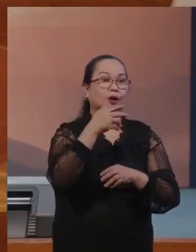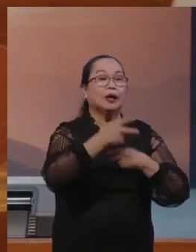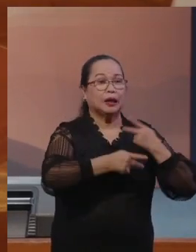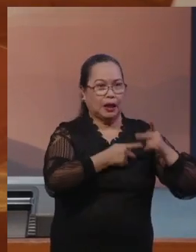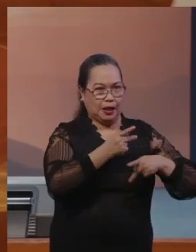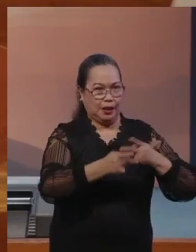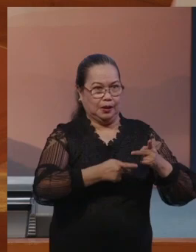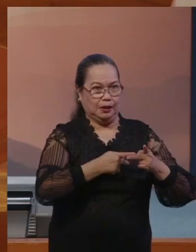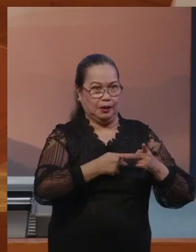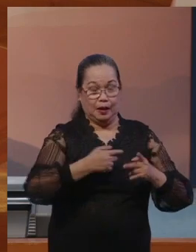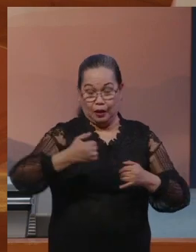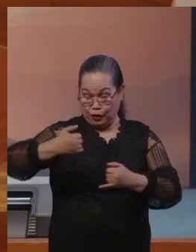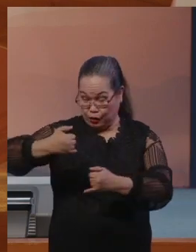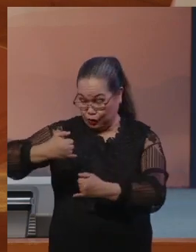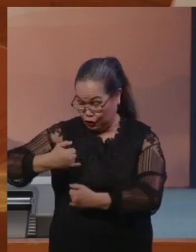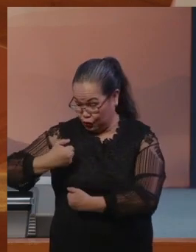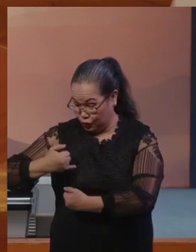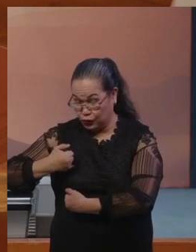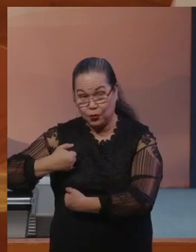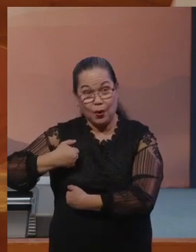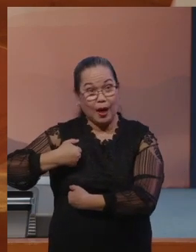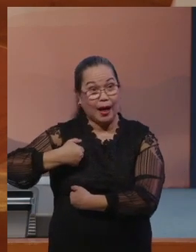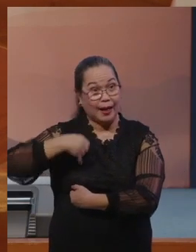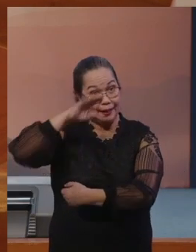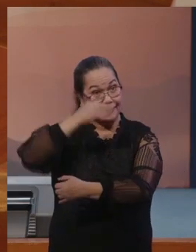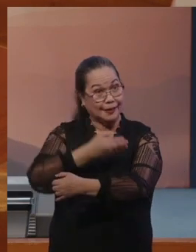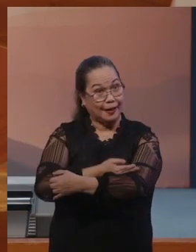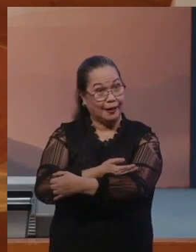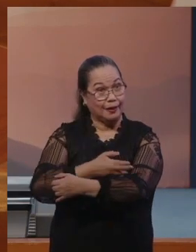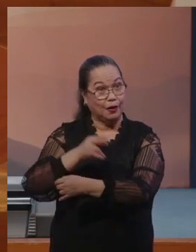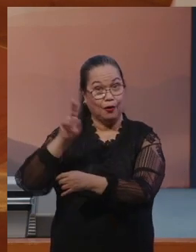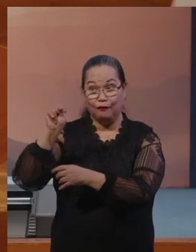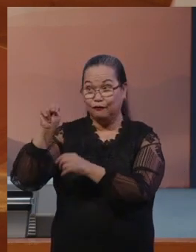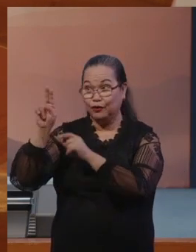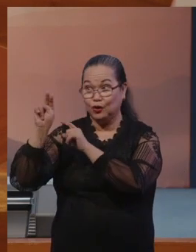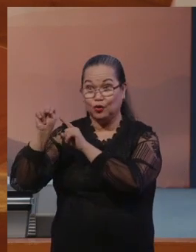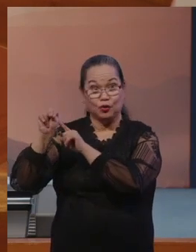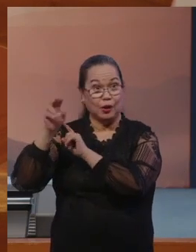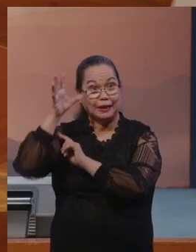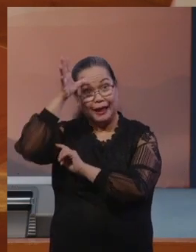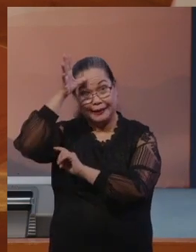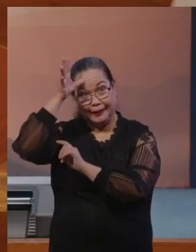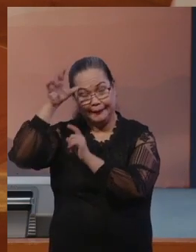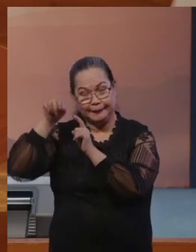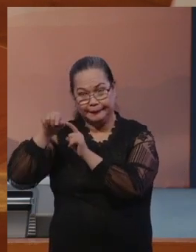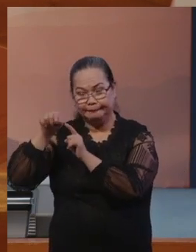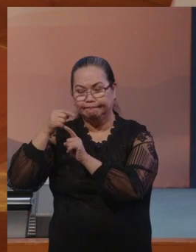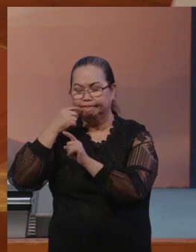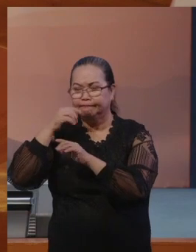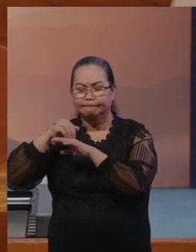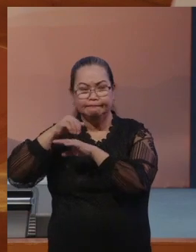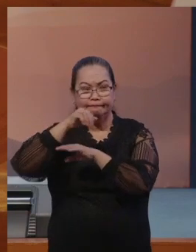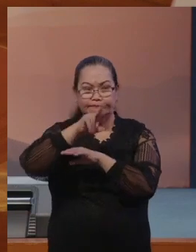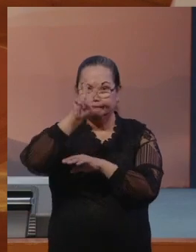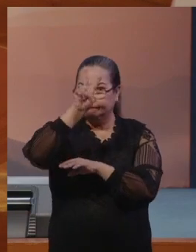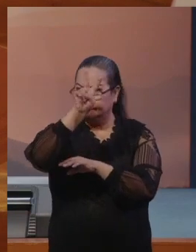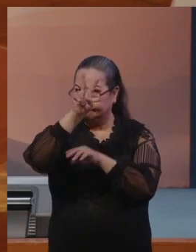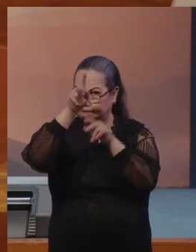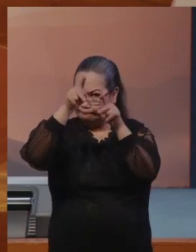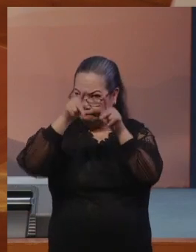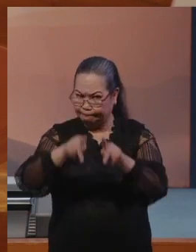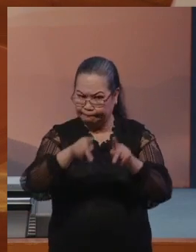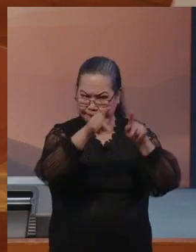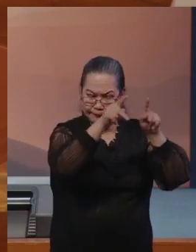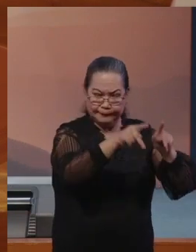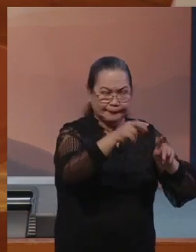And Joshua, the son of Nun, sent 2 men secretly from Shittim as